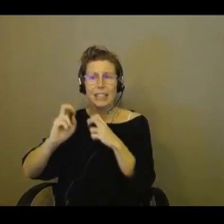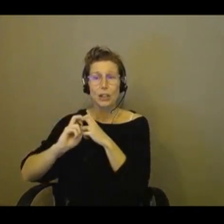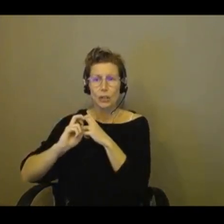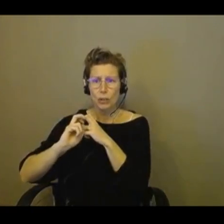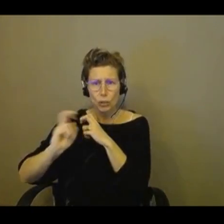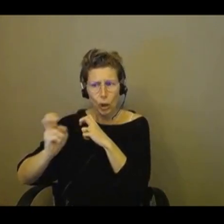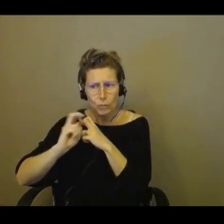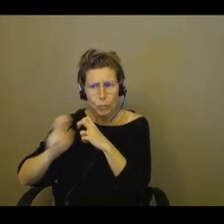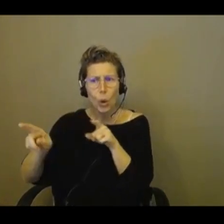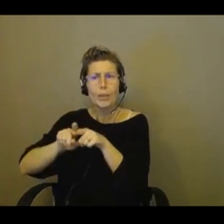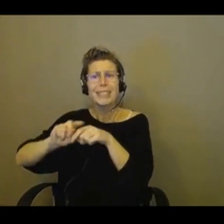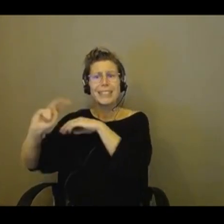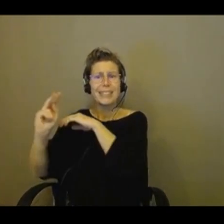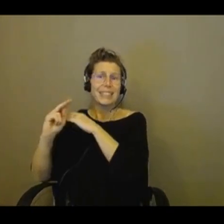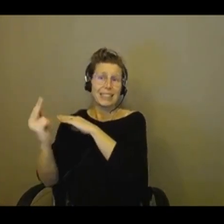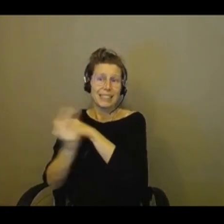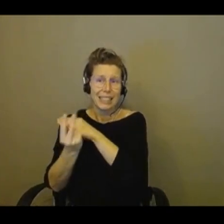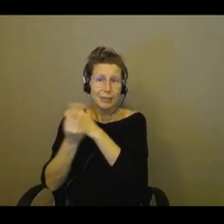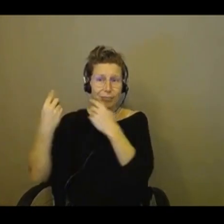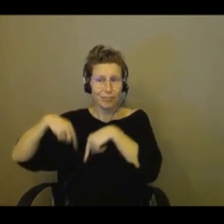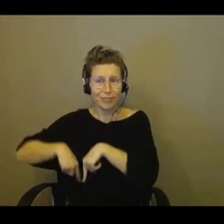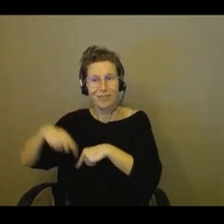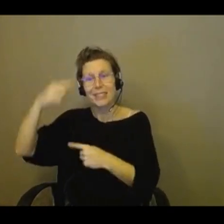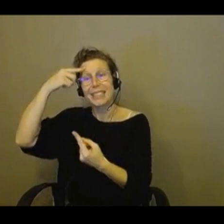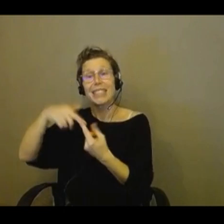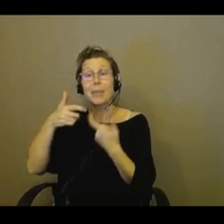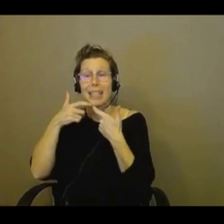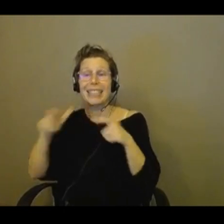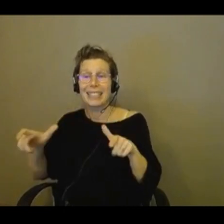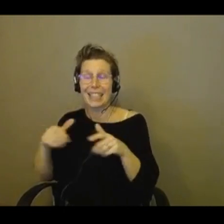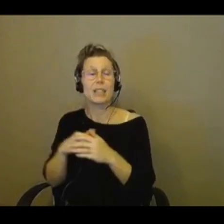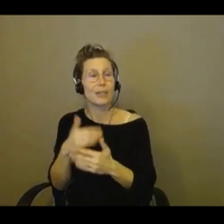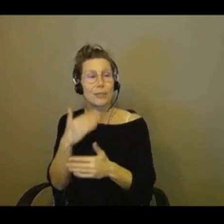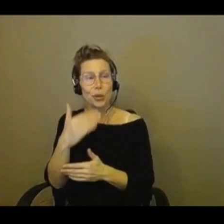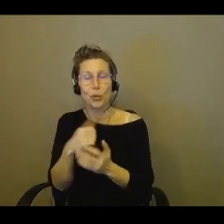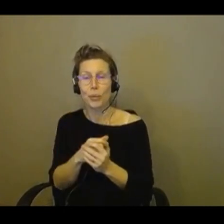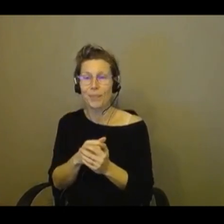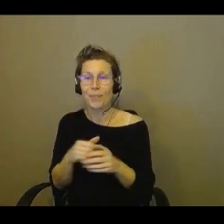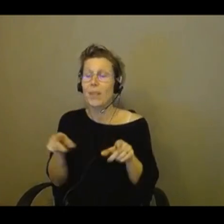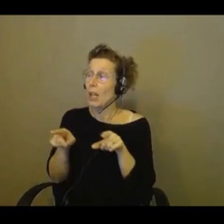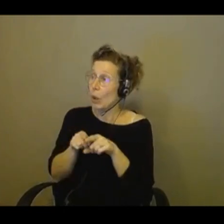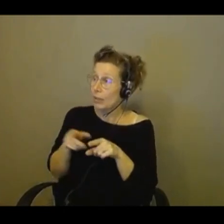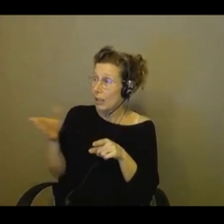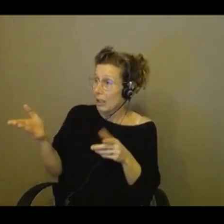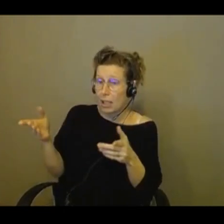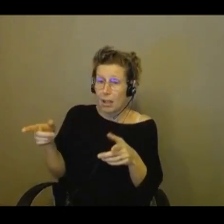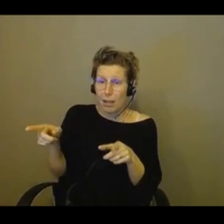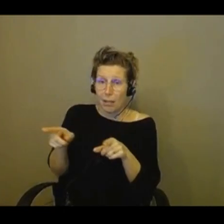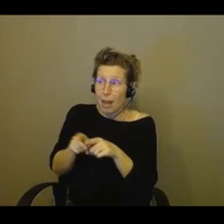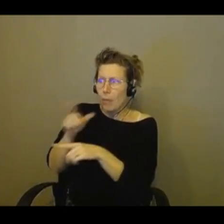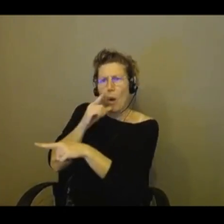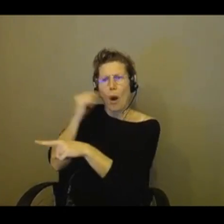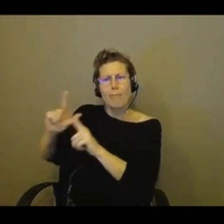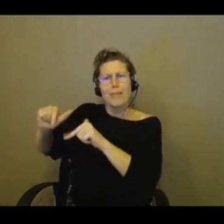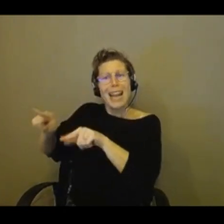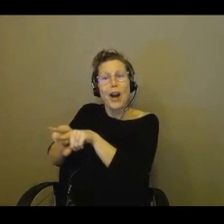Bonjour Muriel. Bonjour à tous. Et puis on les a fait patienter aussi, tout comme nos femmes qui sont là, et bien les hommes sont là également. Alberto